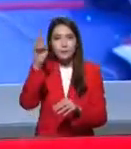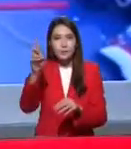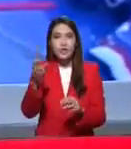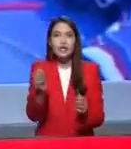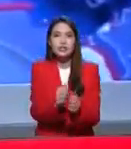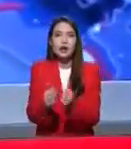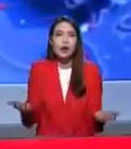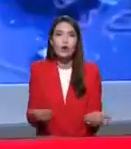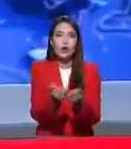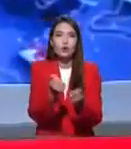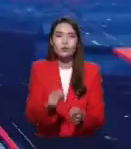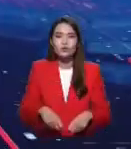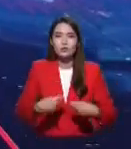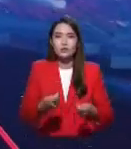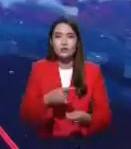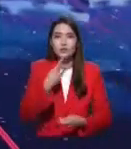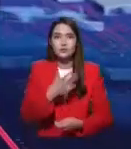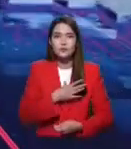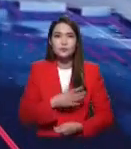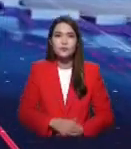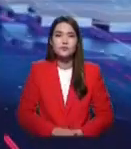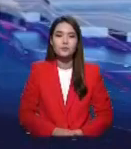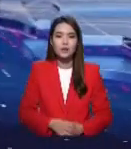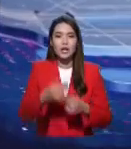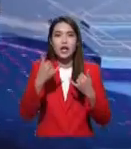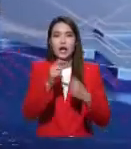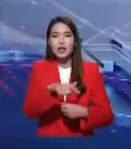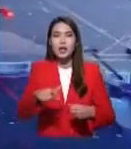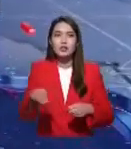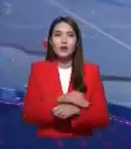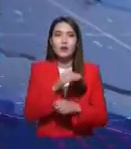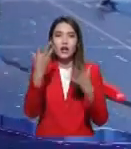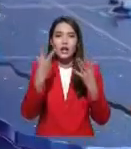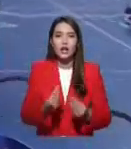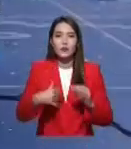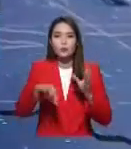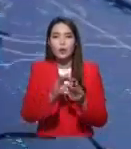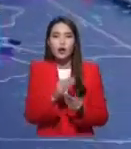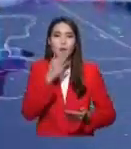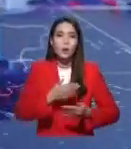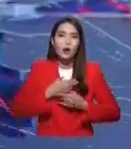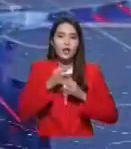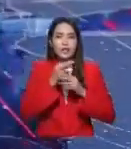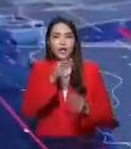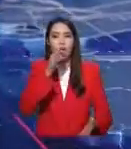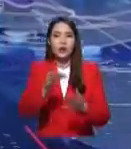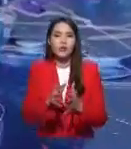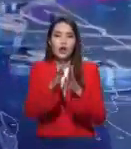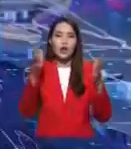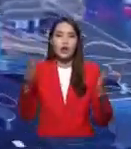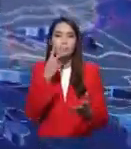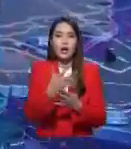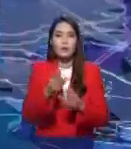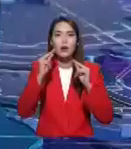әркез қолдайтынын жеткізді. Еріктілер мейірімділік пен сүйіспеншіліктің, тілектестік пен жауапкершіліктің озық үлгісін көрсетіп келеді. Адал